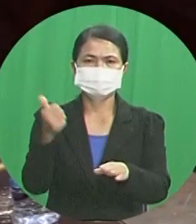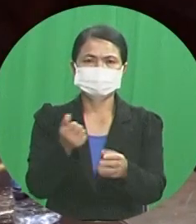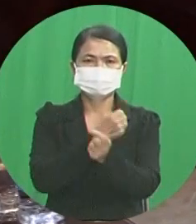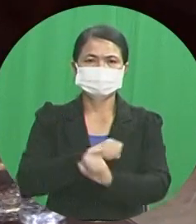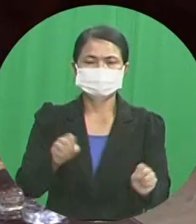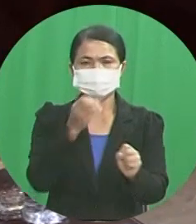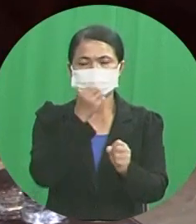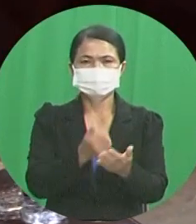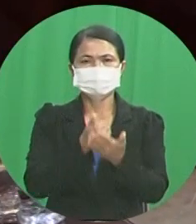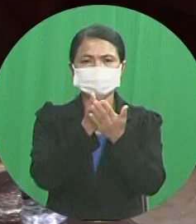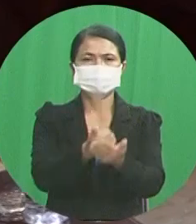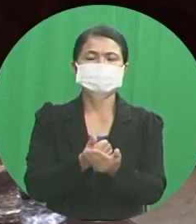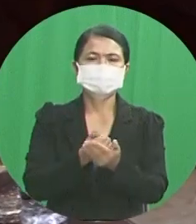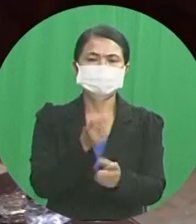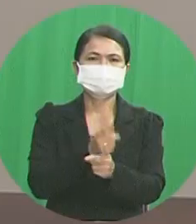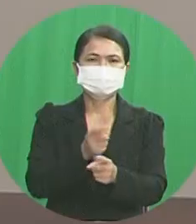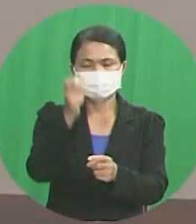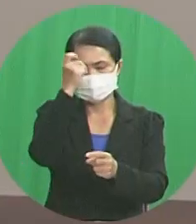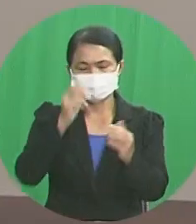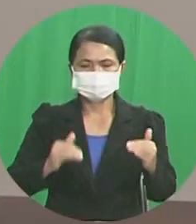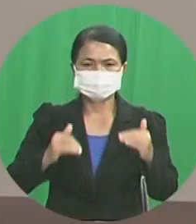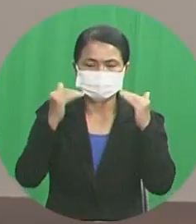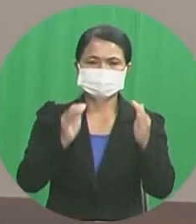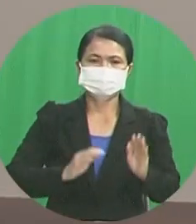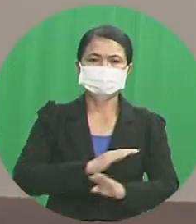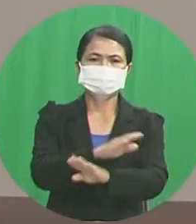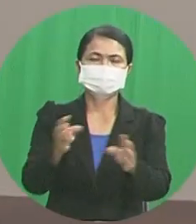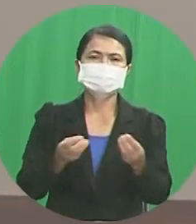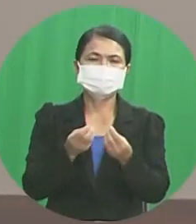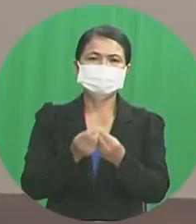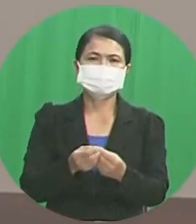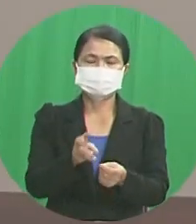និងអាហារូបត្ថម្ភដោយត្រូវគិតគូរខ្ពស់ដល់ការគ្រប់គ្រងដីធ្លី